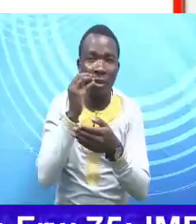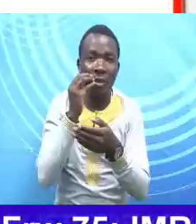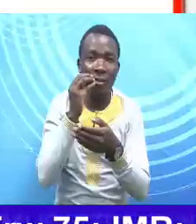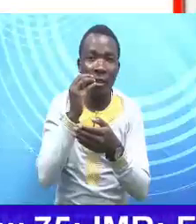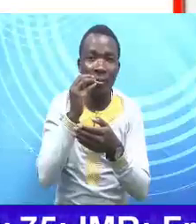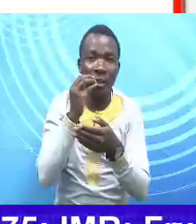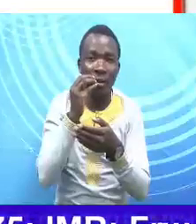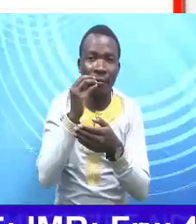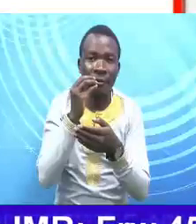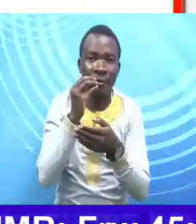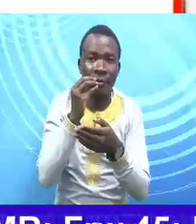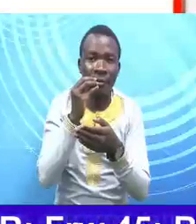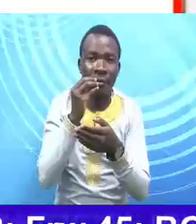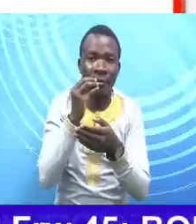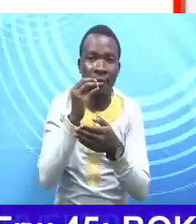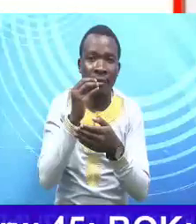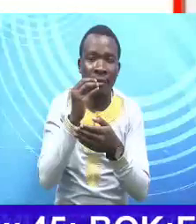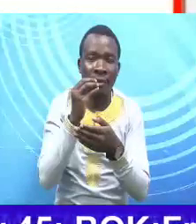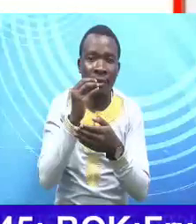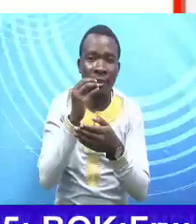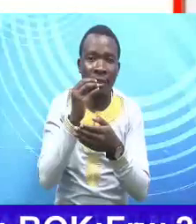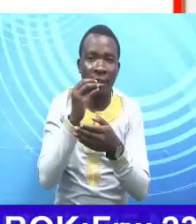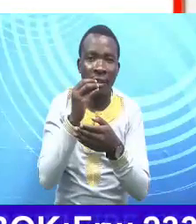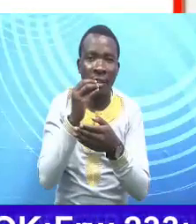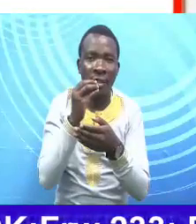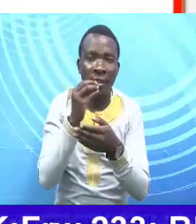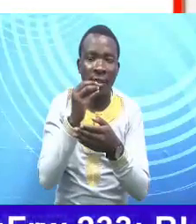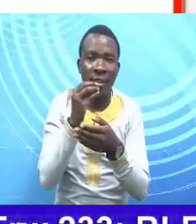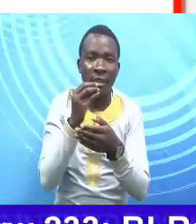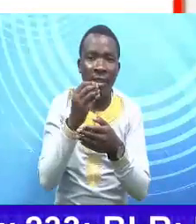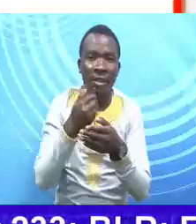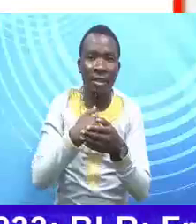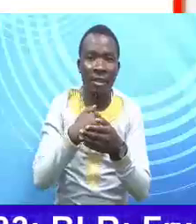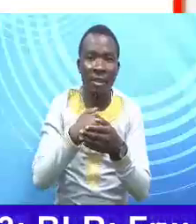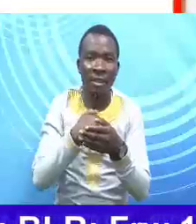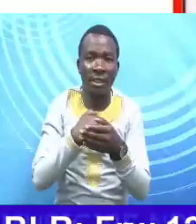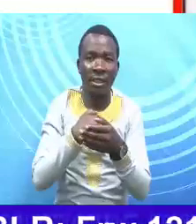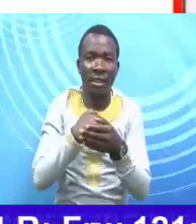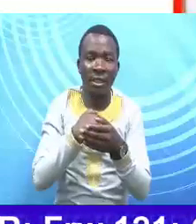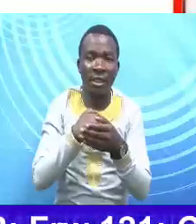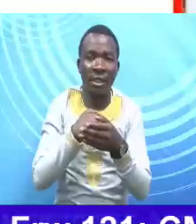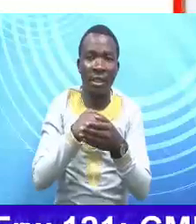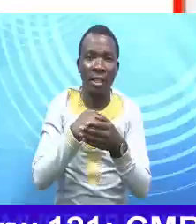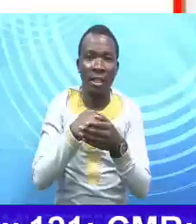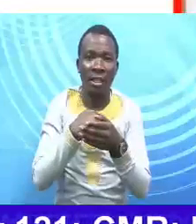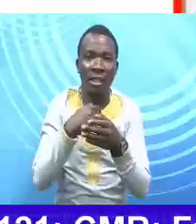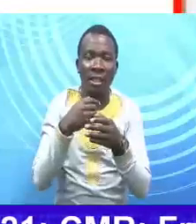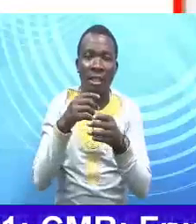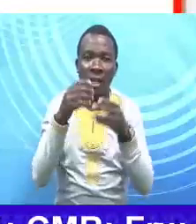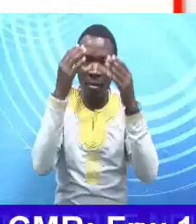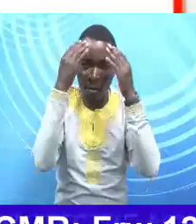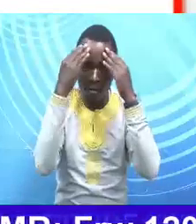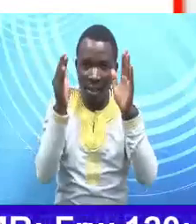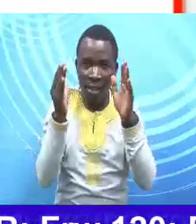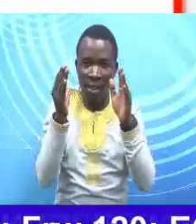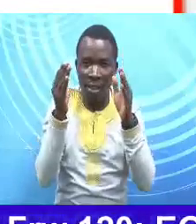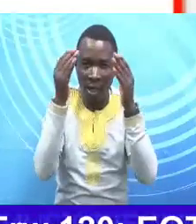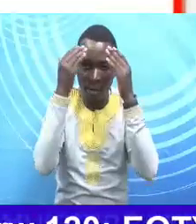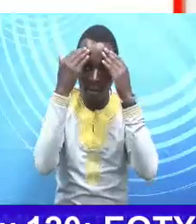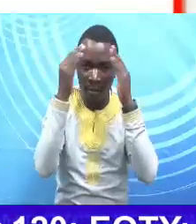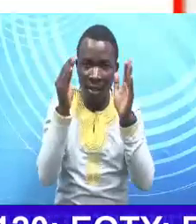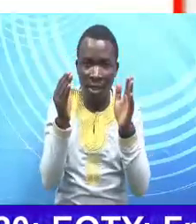urimo ufata amagare ntabwo usibye iyo kesi nta wundi narinze kuko iyo mudugudu cy'amande ntabwo mbizi ntabwo mbizi